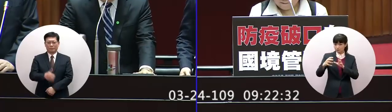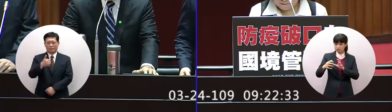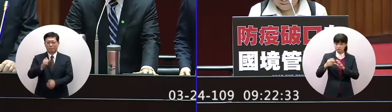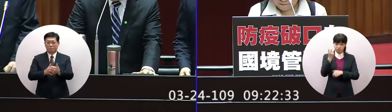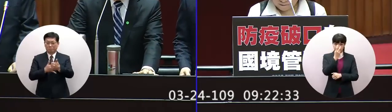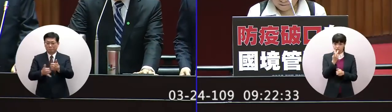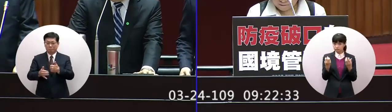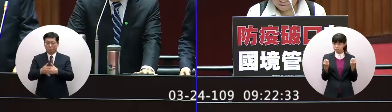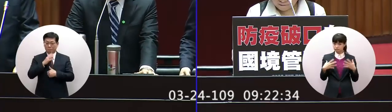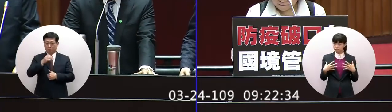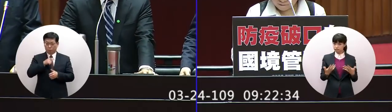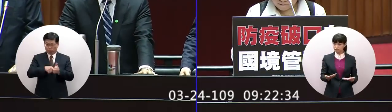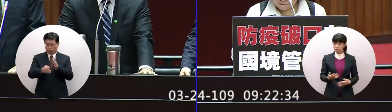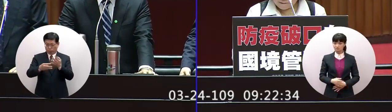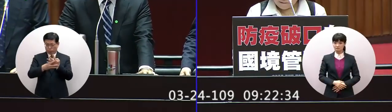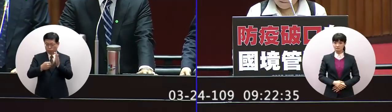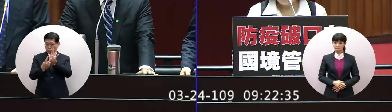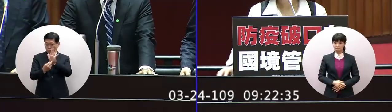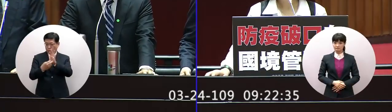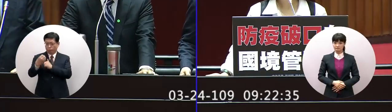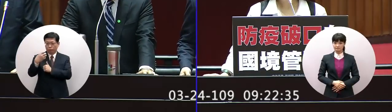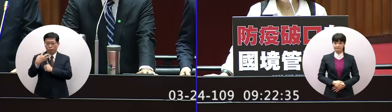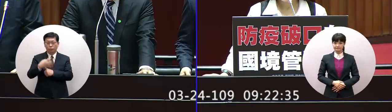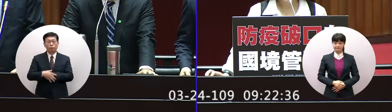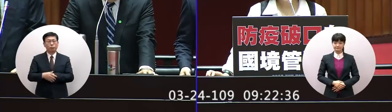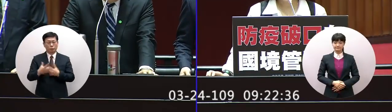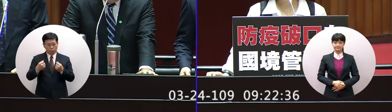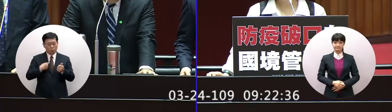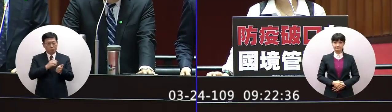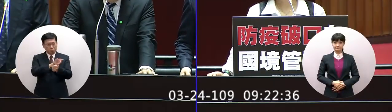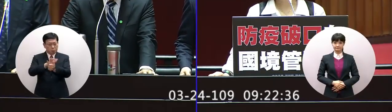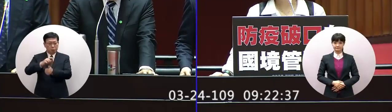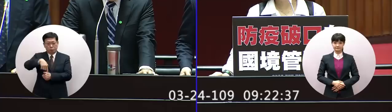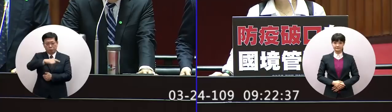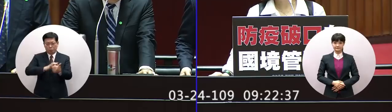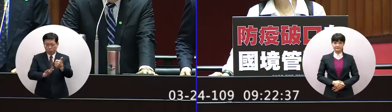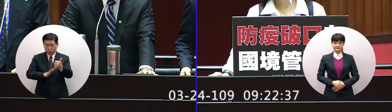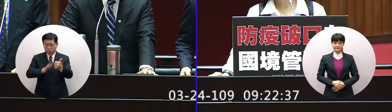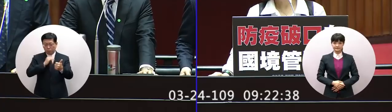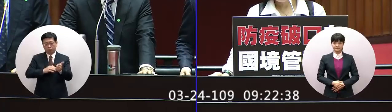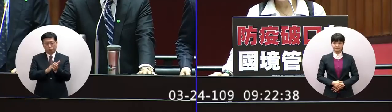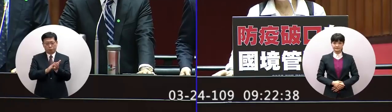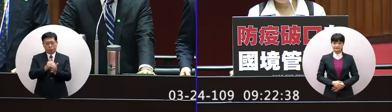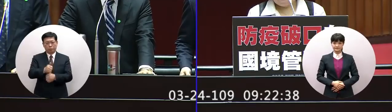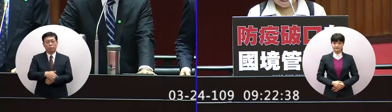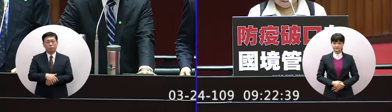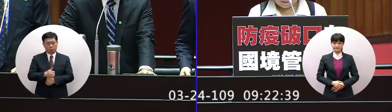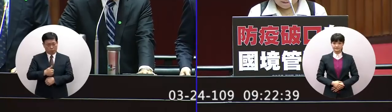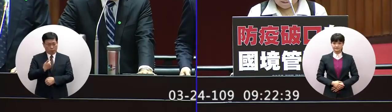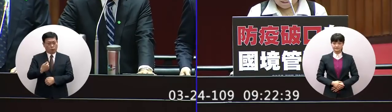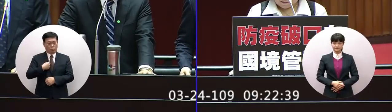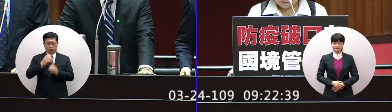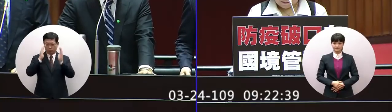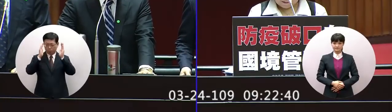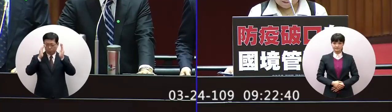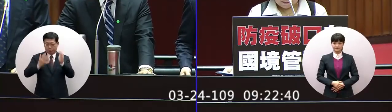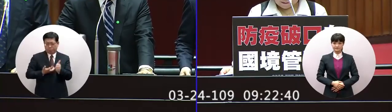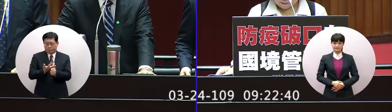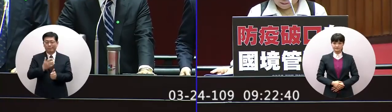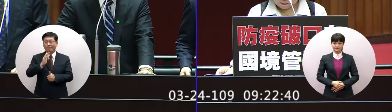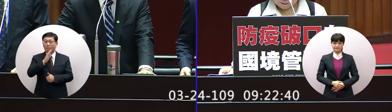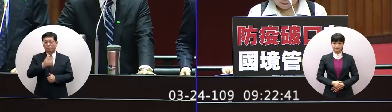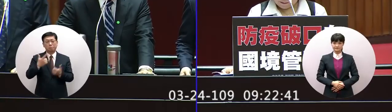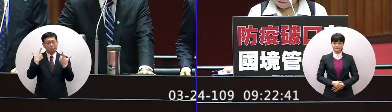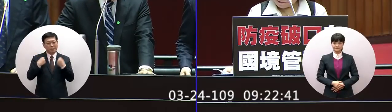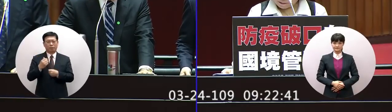谢委员啊，从专业角度也给我们工作同仁团队很大的肯定。确实我们尽心尽力，但是